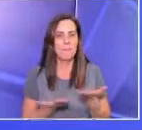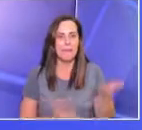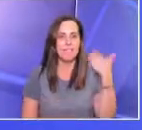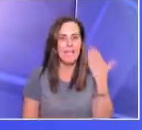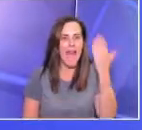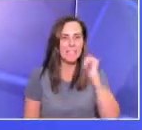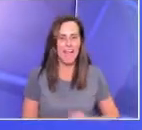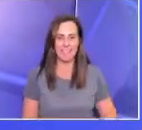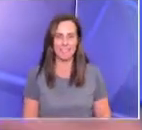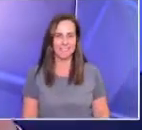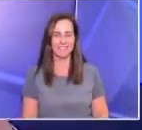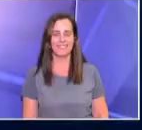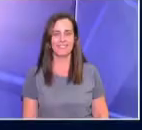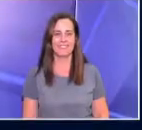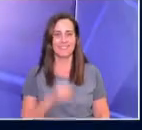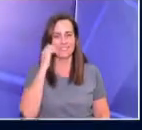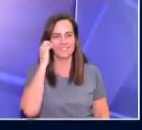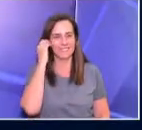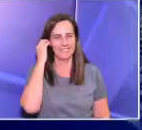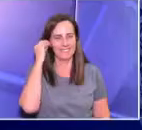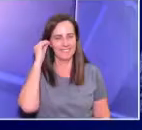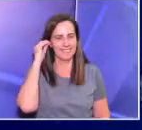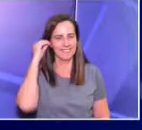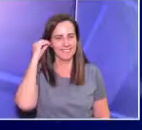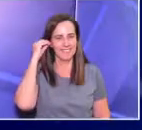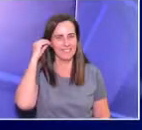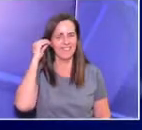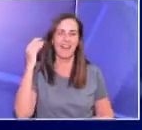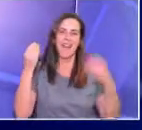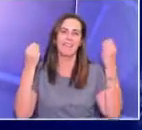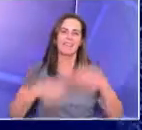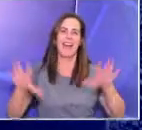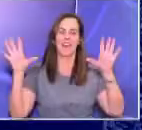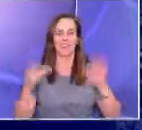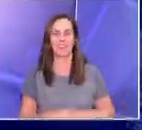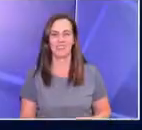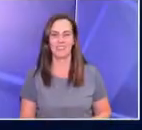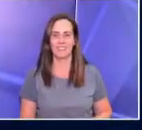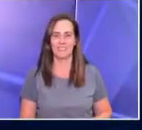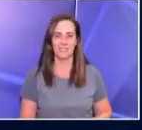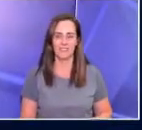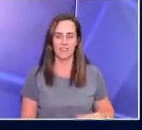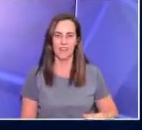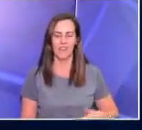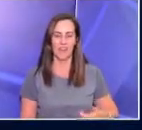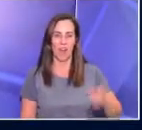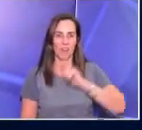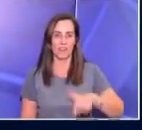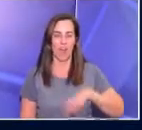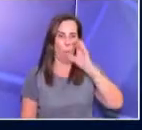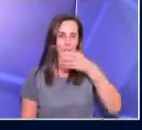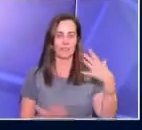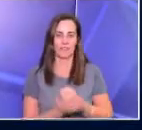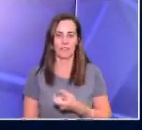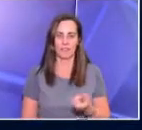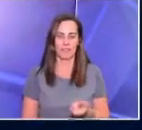היה הדבר הזה? דודו כהן, ערב טוב לך. הפסדנו בנוקאוט. הפסדנו בנוקאוט. חולדאי ניצח בנוקאוט. כן, זה